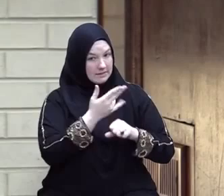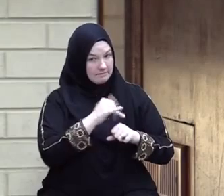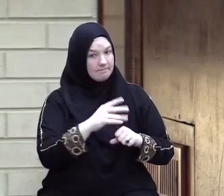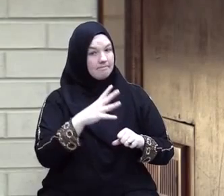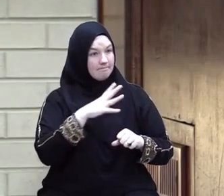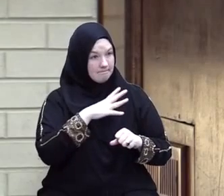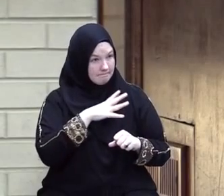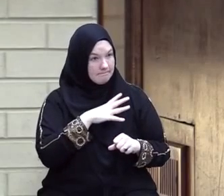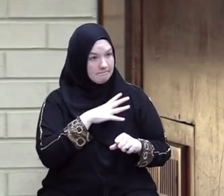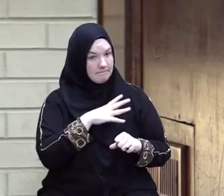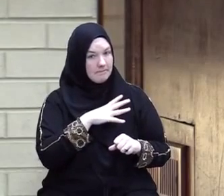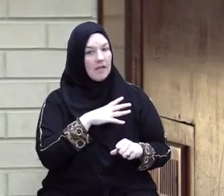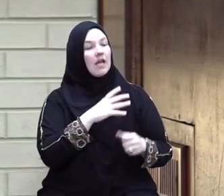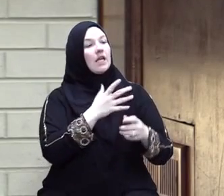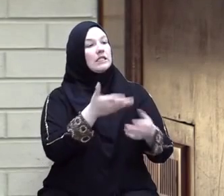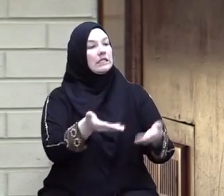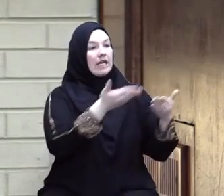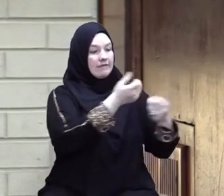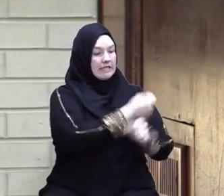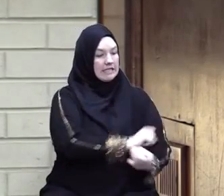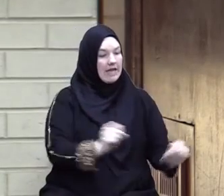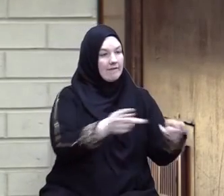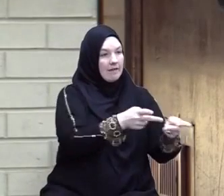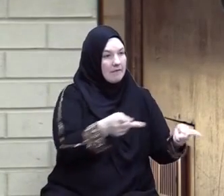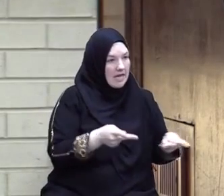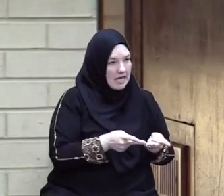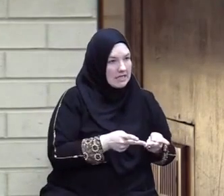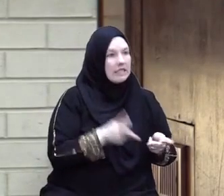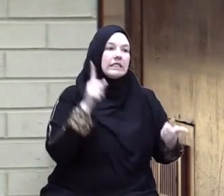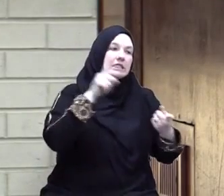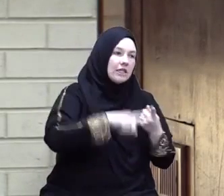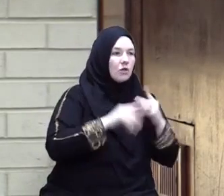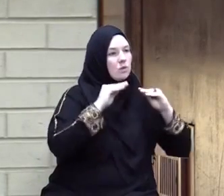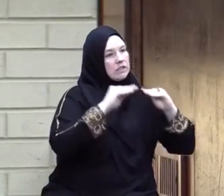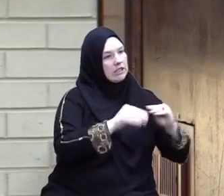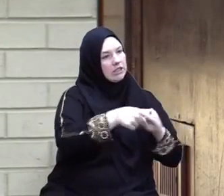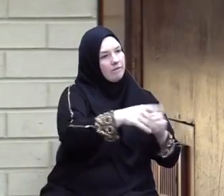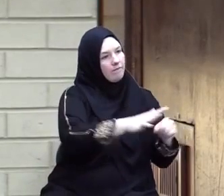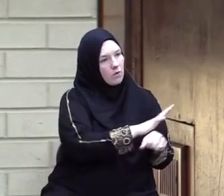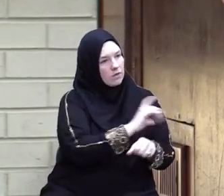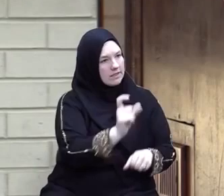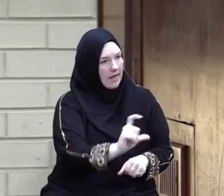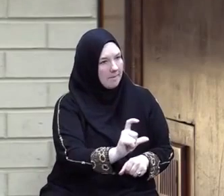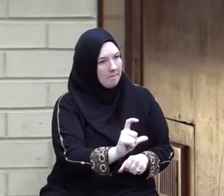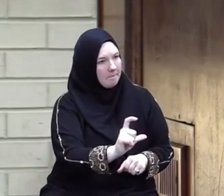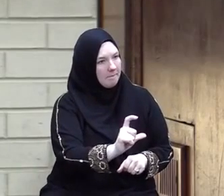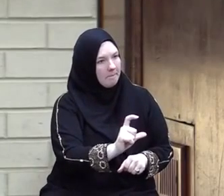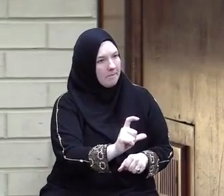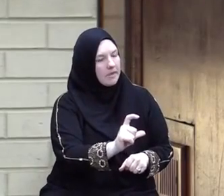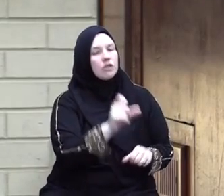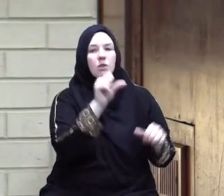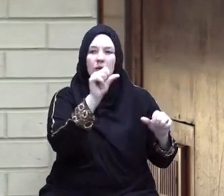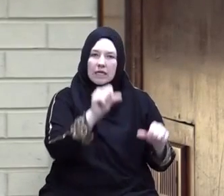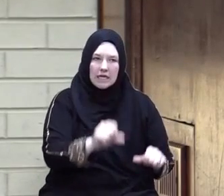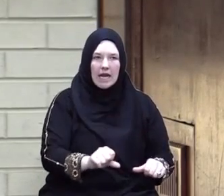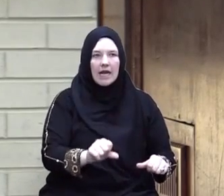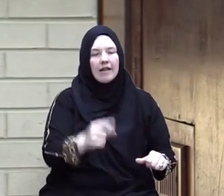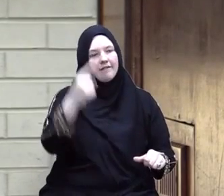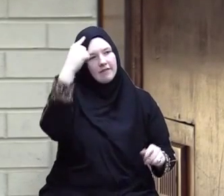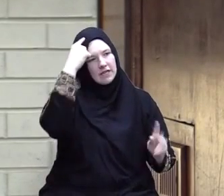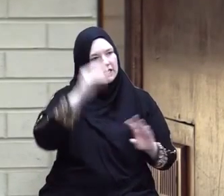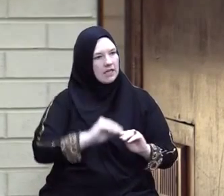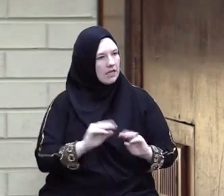of the battlefield. ثُمَّ أَبْلِغْهُ مَأْمَنَهُ. Take him out of the fight so that he can think